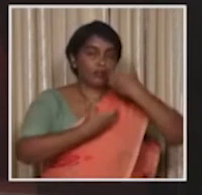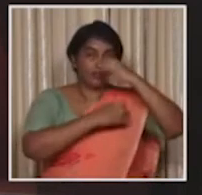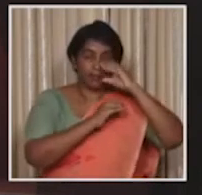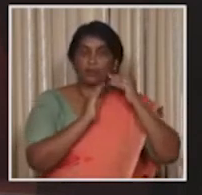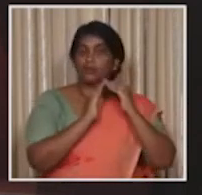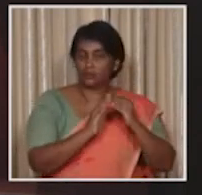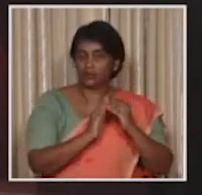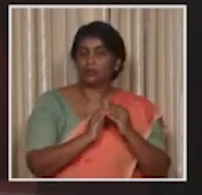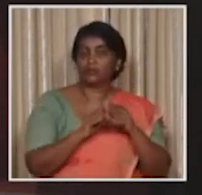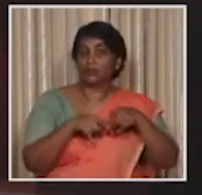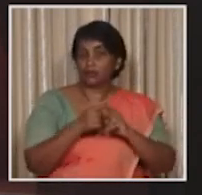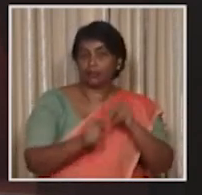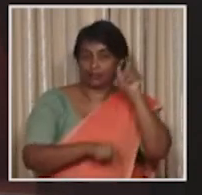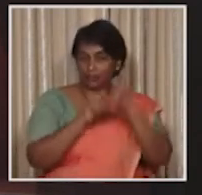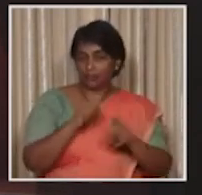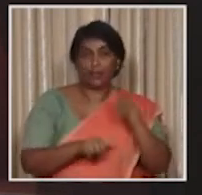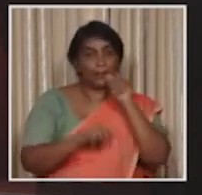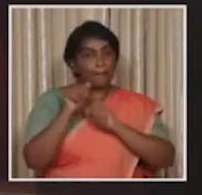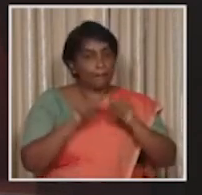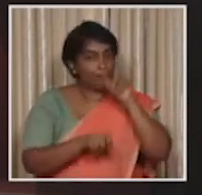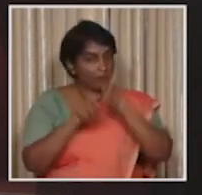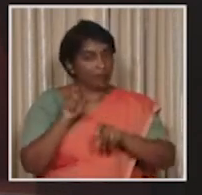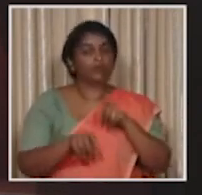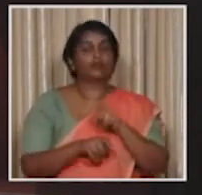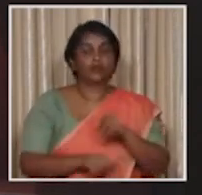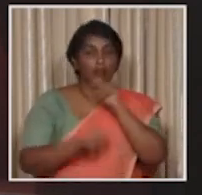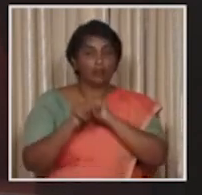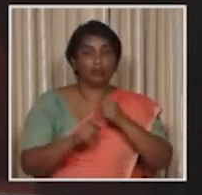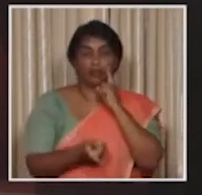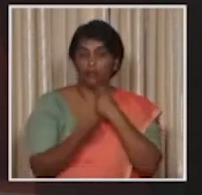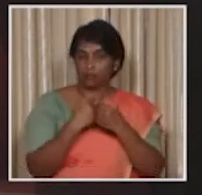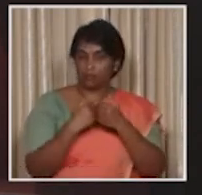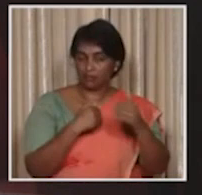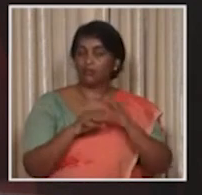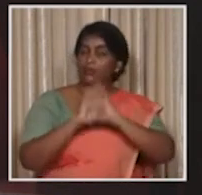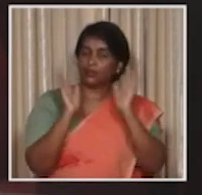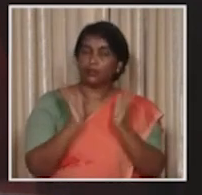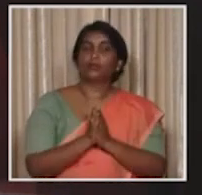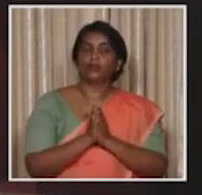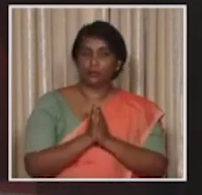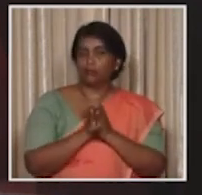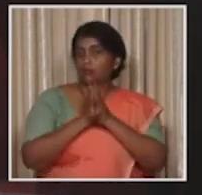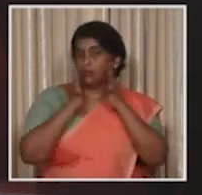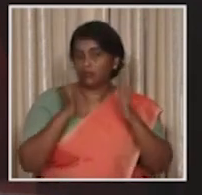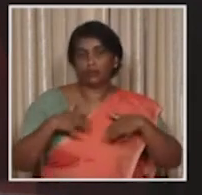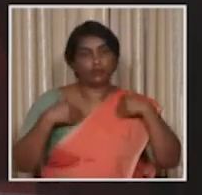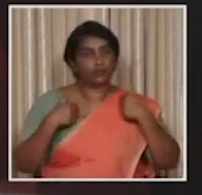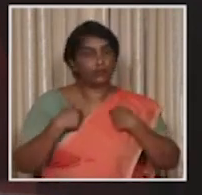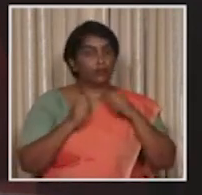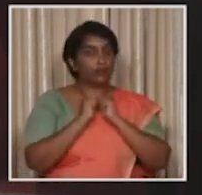රසායනාගාර කාර්මික විද්‍යාඥයින්, ඖෂධවේදීන්, ඖෂධ විශ්ලේෂකවරු ඇතුළු බොහෝ සෞඛ්‍ය